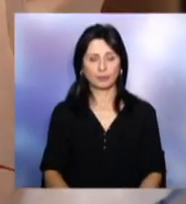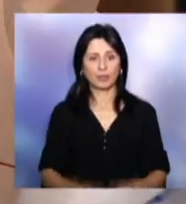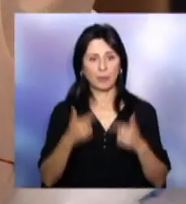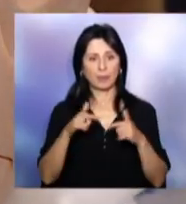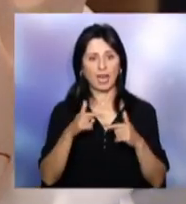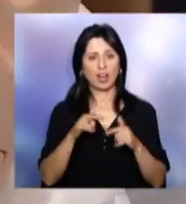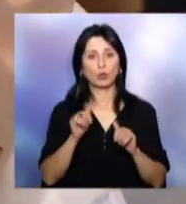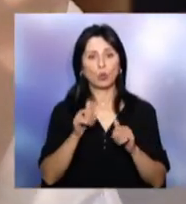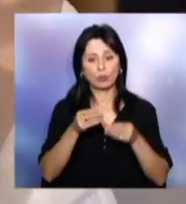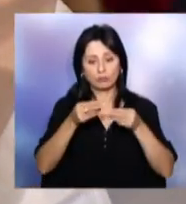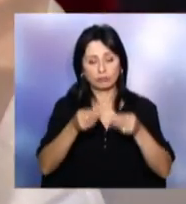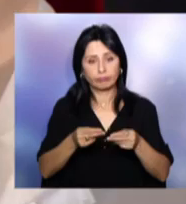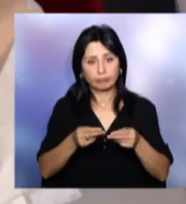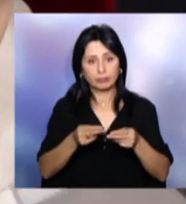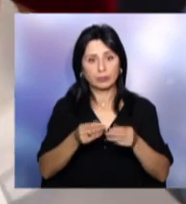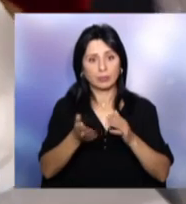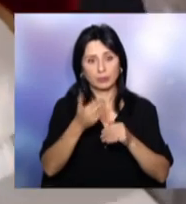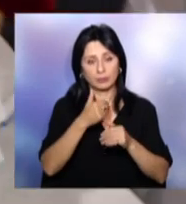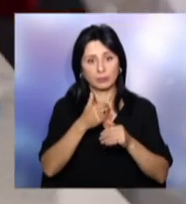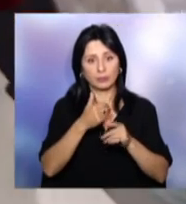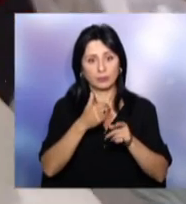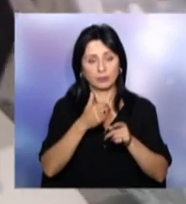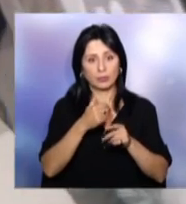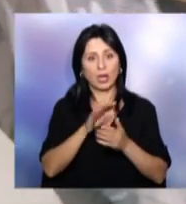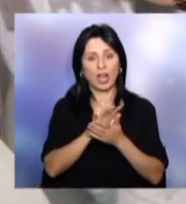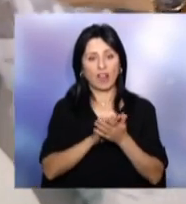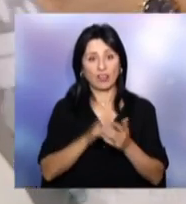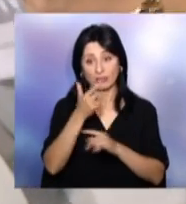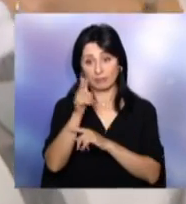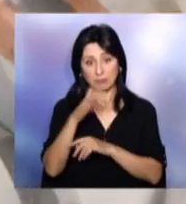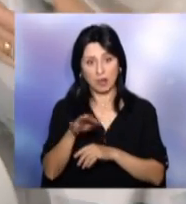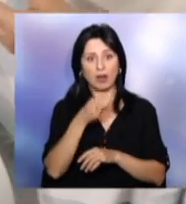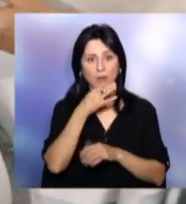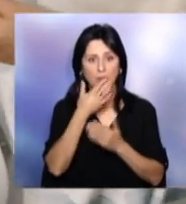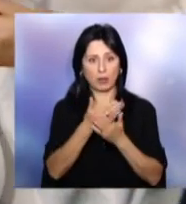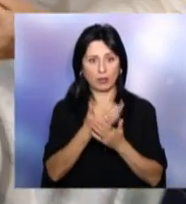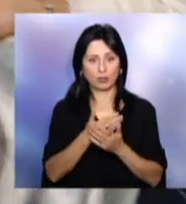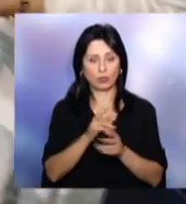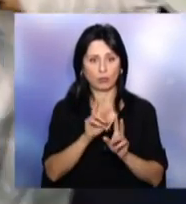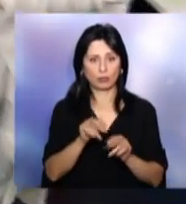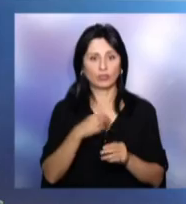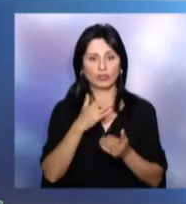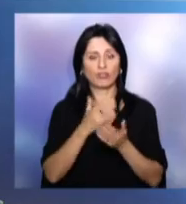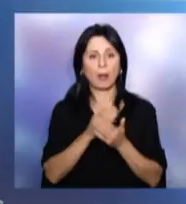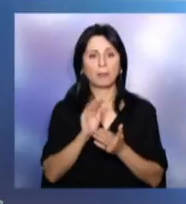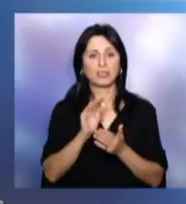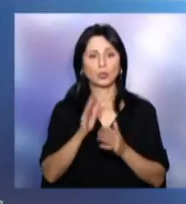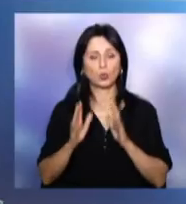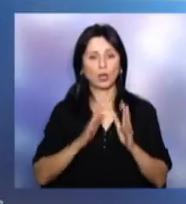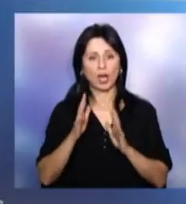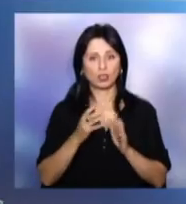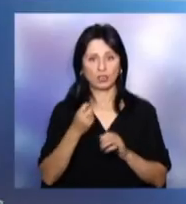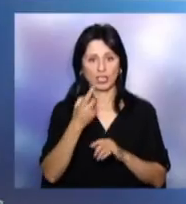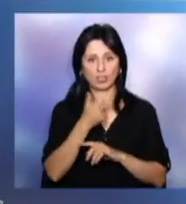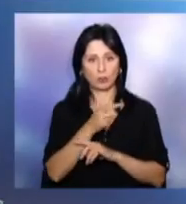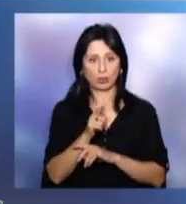როგორ ვარგებთ, როგორ უნდა მოვაცილოთ და ასე შემდეგ. გავაგრძელოთ სიუჟეტის მერე. როგორც დაგპირდით, ჩვენ გვაქვს ფიზიკური აქტივობის კიდევ